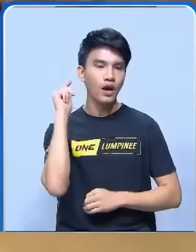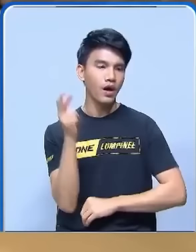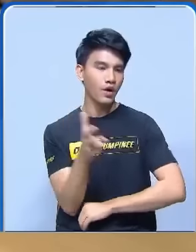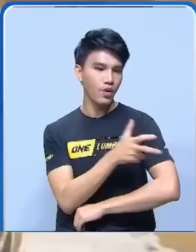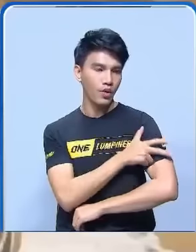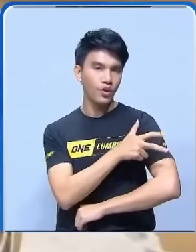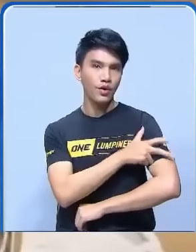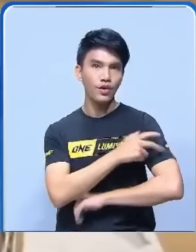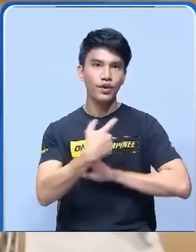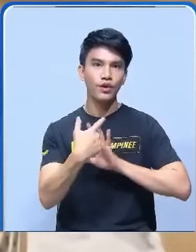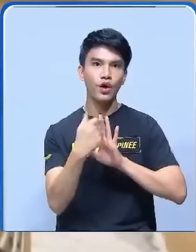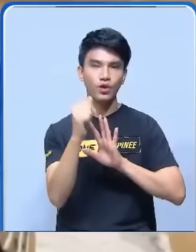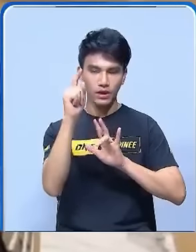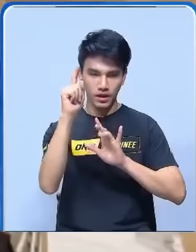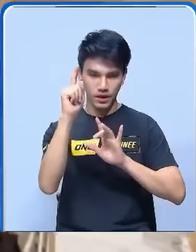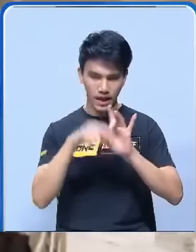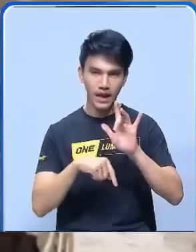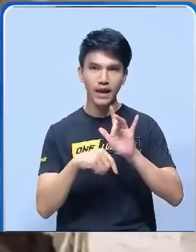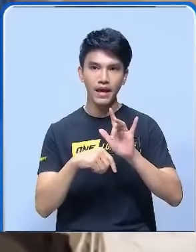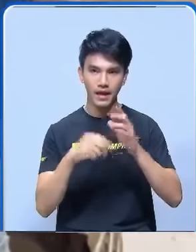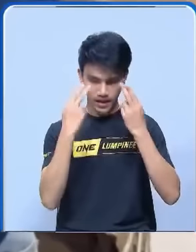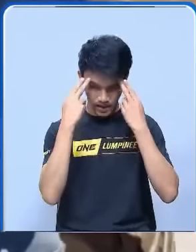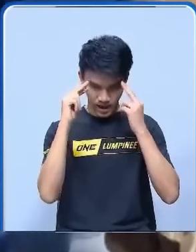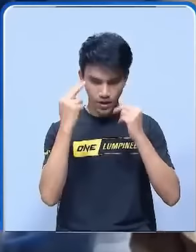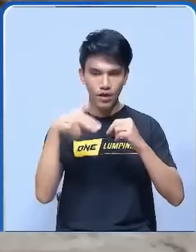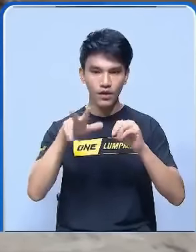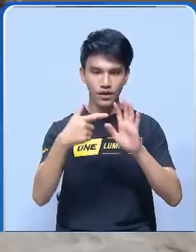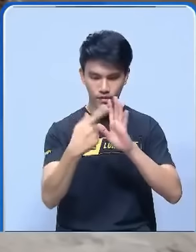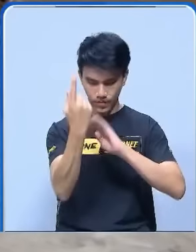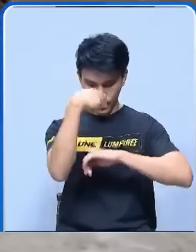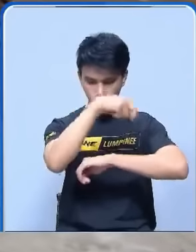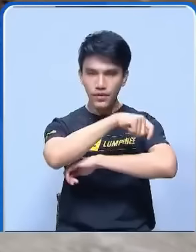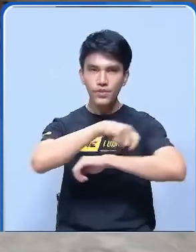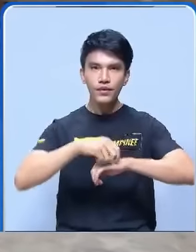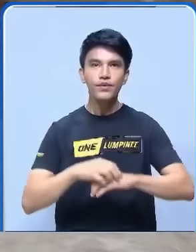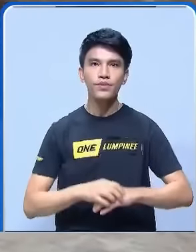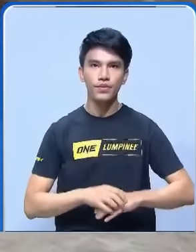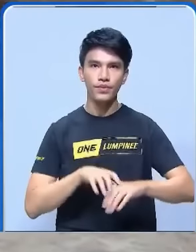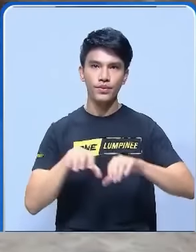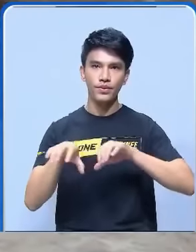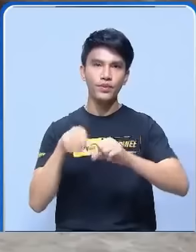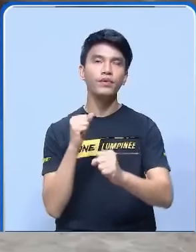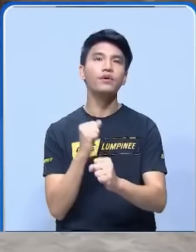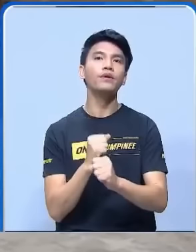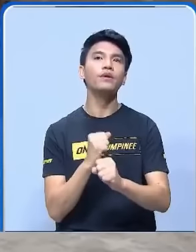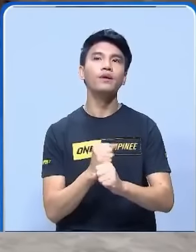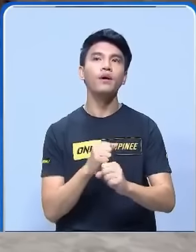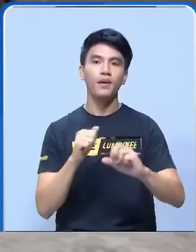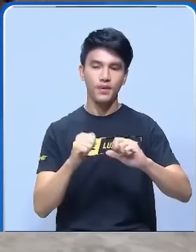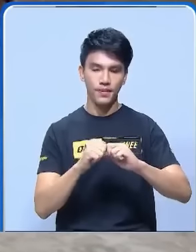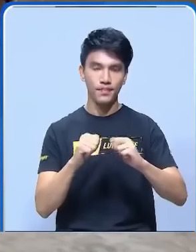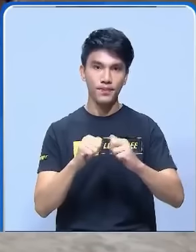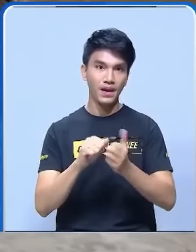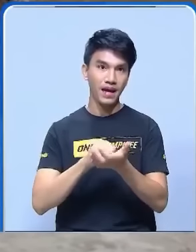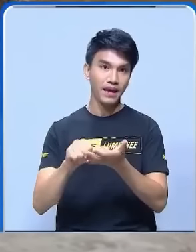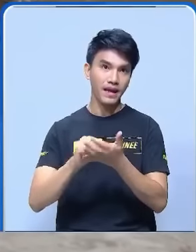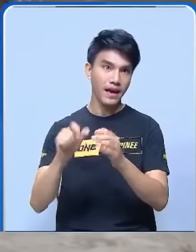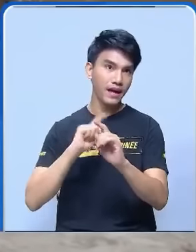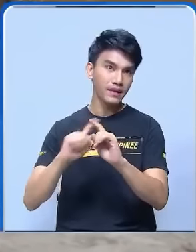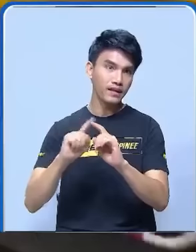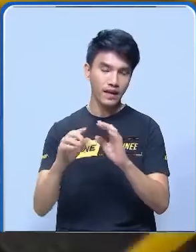ชวีสุวรรณสวัสดิ์นะครับในฐานะอดีตนายกสภาวิศวกรก็พูดถึงการบริหารจัดการการแก้ไขปัญหาเหล่านี้คือดร.เอบอก